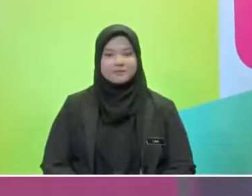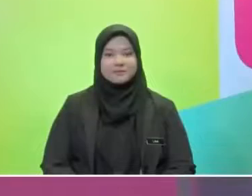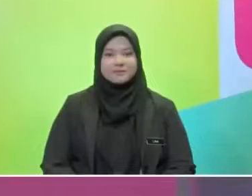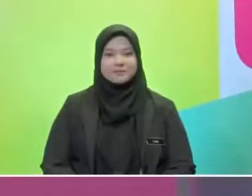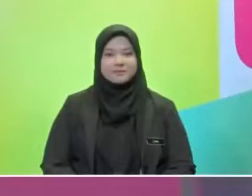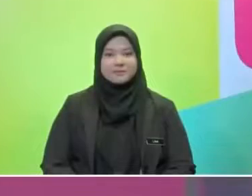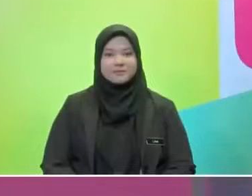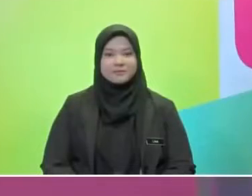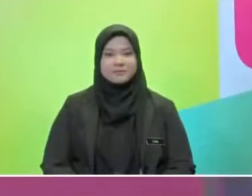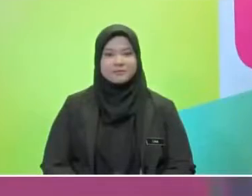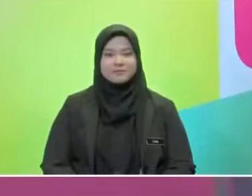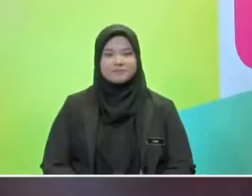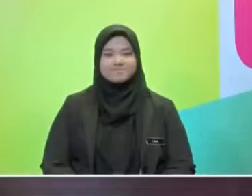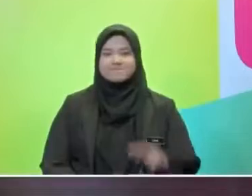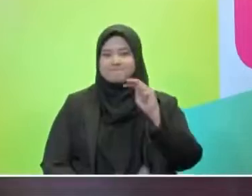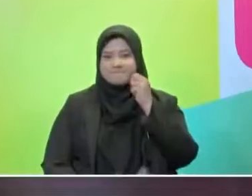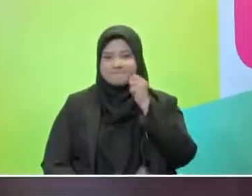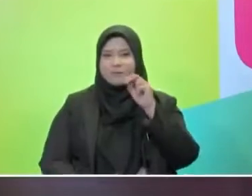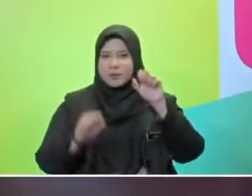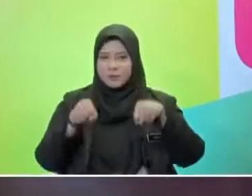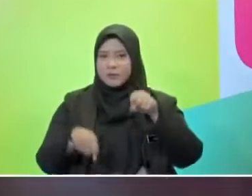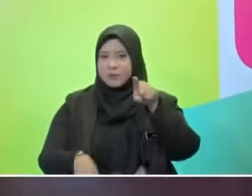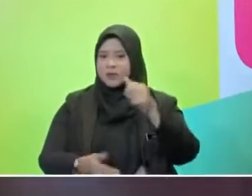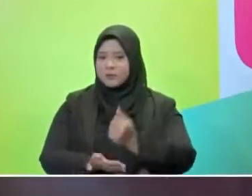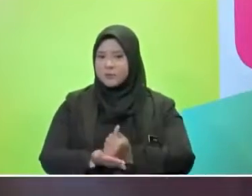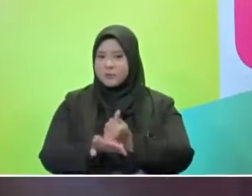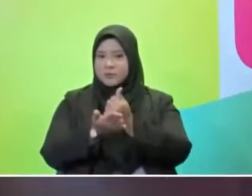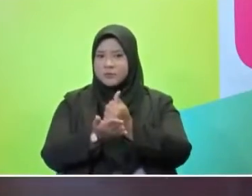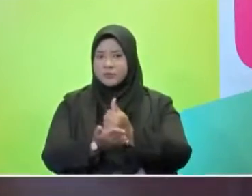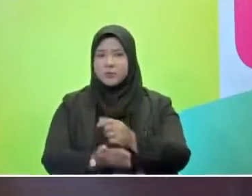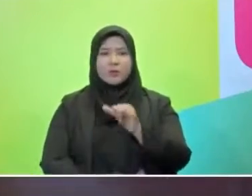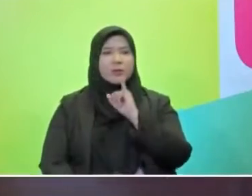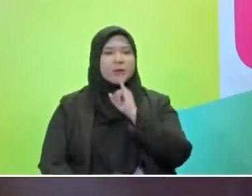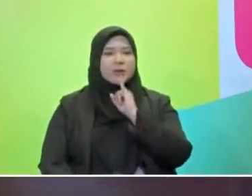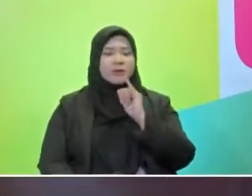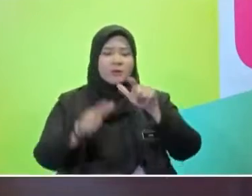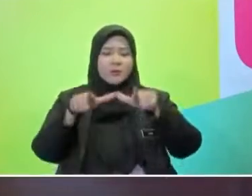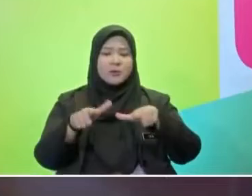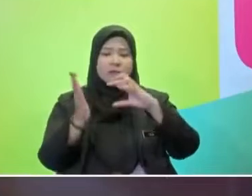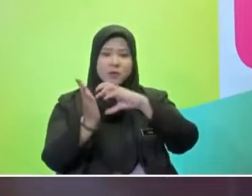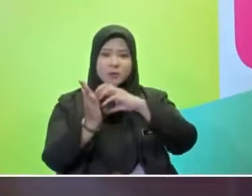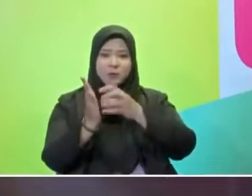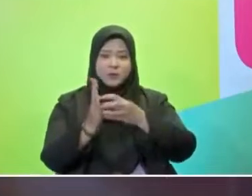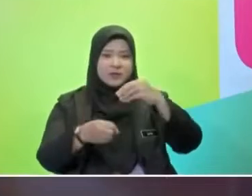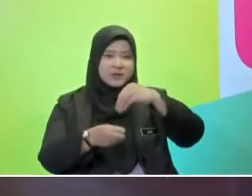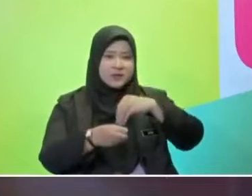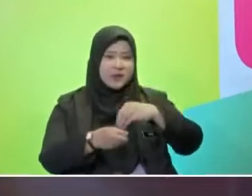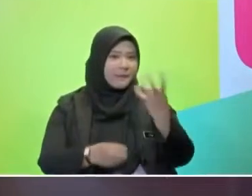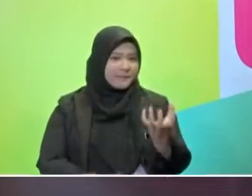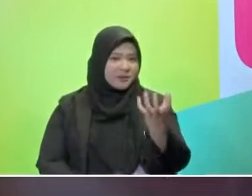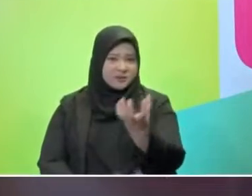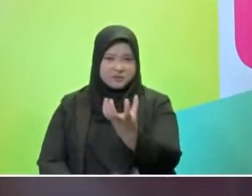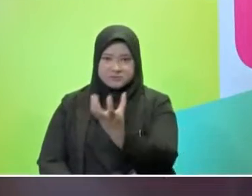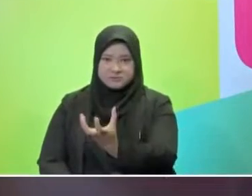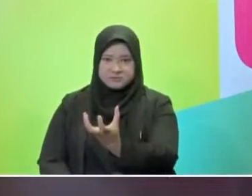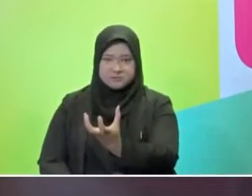Hai, Nisa. Ya? Boleh tak tolong ibu letak kuih dalam balang ni? Oh, boleh. Banyaknya. Banyak ke kuihnya,